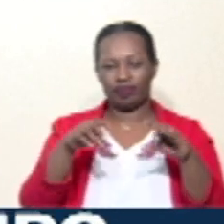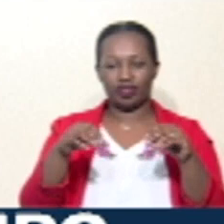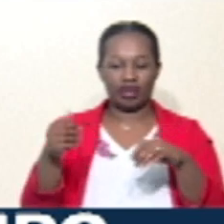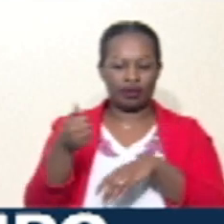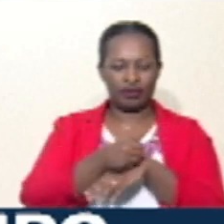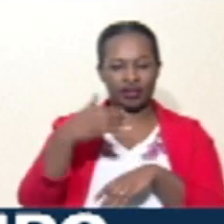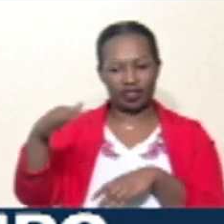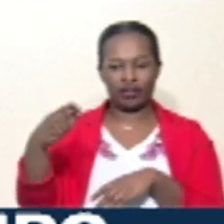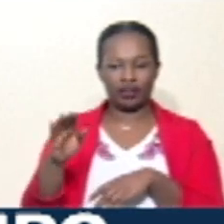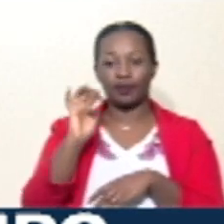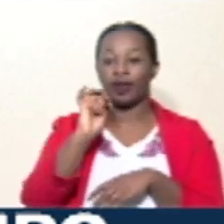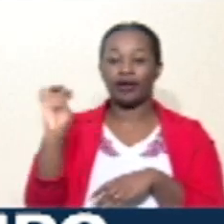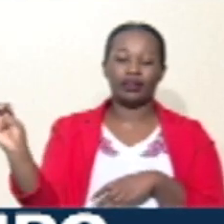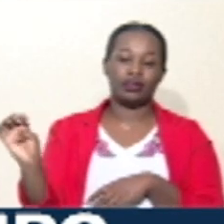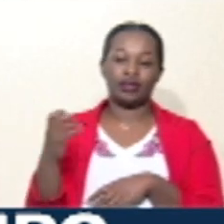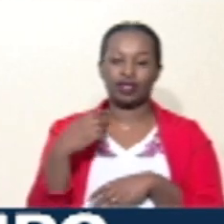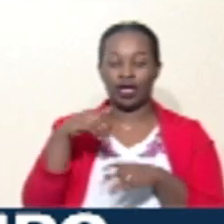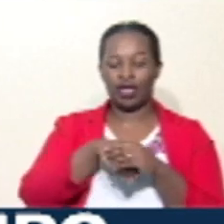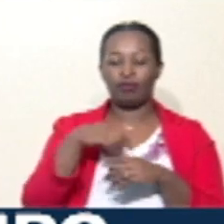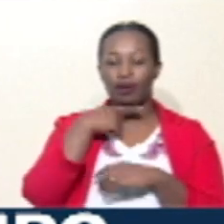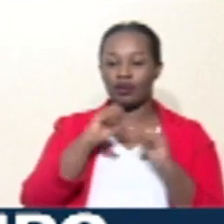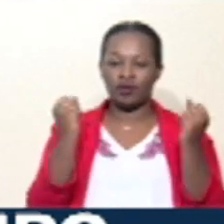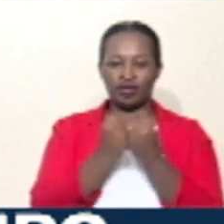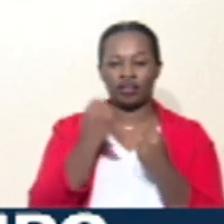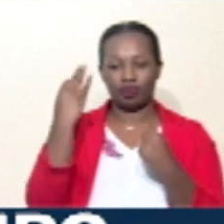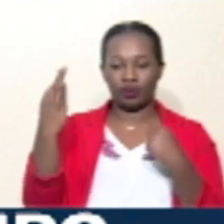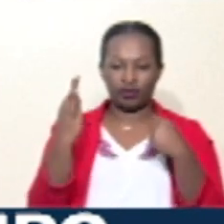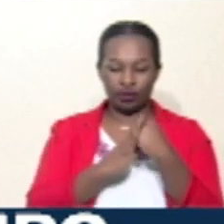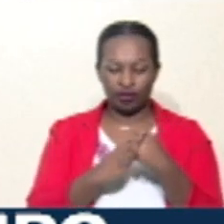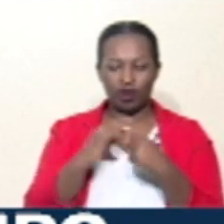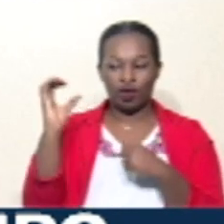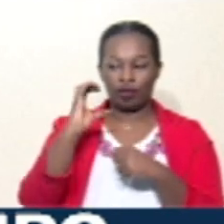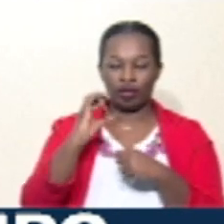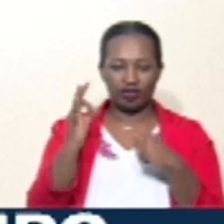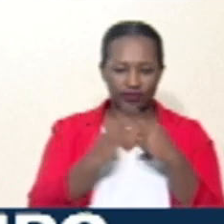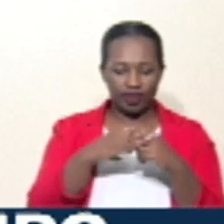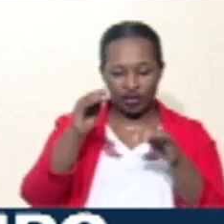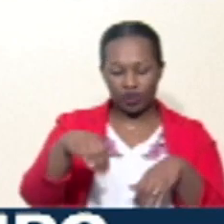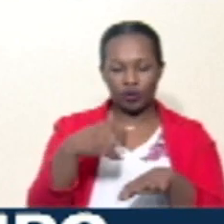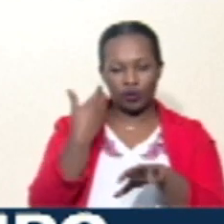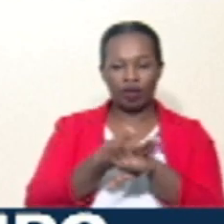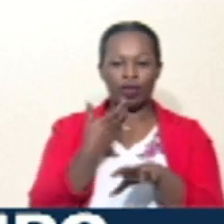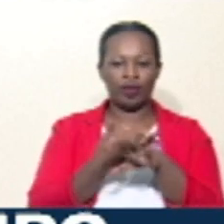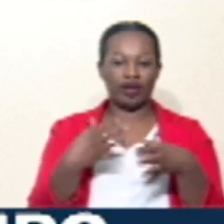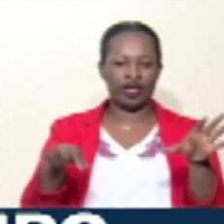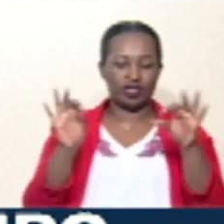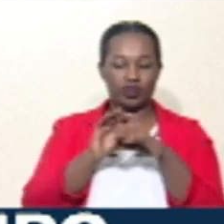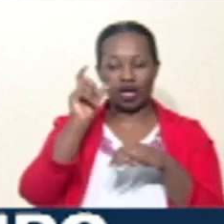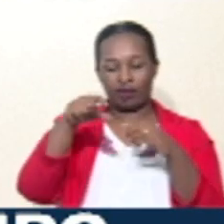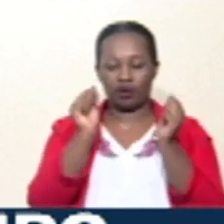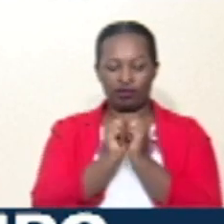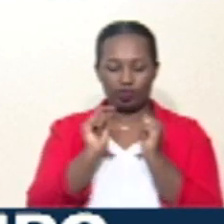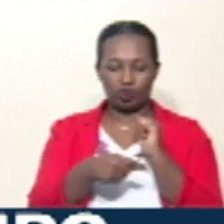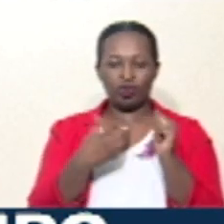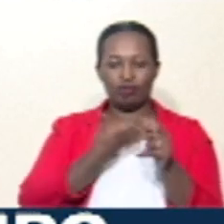hirya. Intara y'Iburasirazuba ibarurwamo amasosiyete 38 na koperative 8 zicukura amabuye y'agaciro, aho abagera ku 10,000